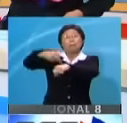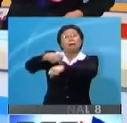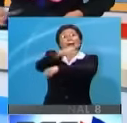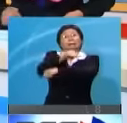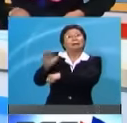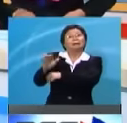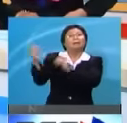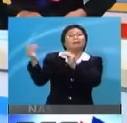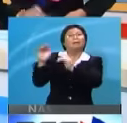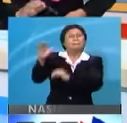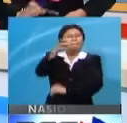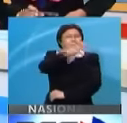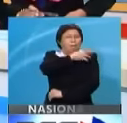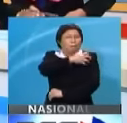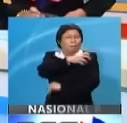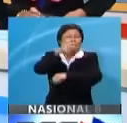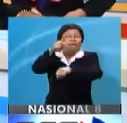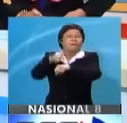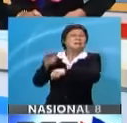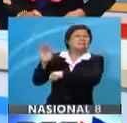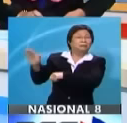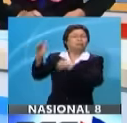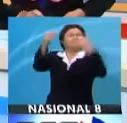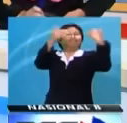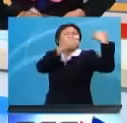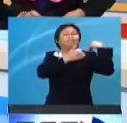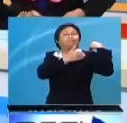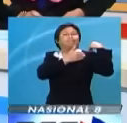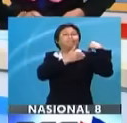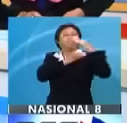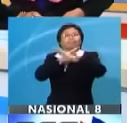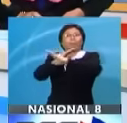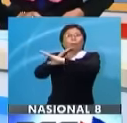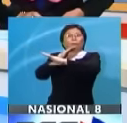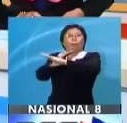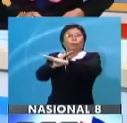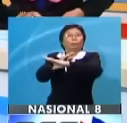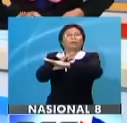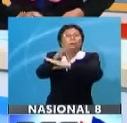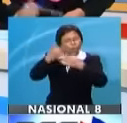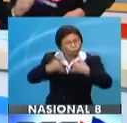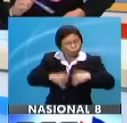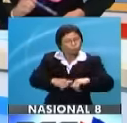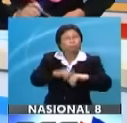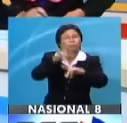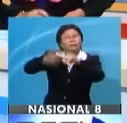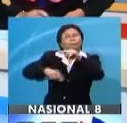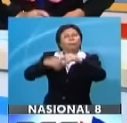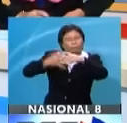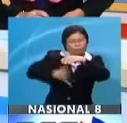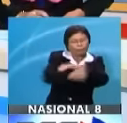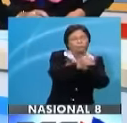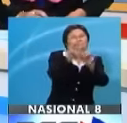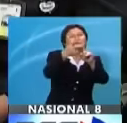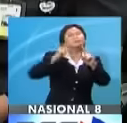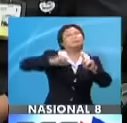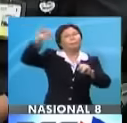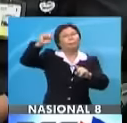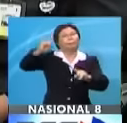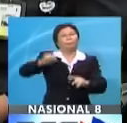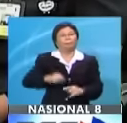dan sewajarnya pihak berkuasa di negara itu bertanggungjawab menyekat kumpulan haram itu terus masuk ke negeri ini.